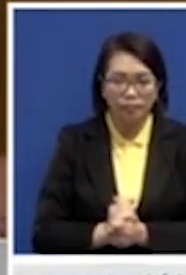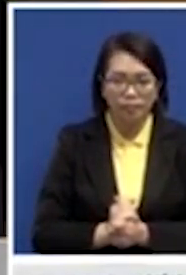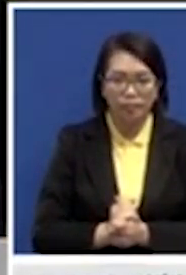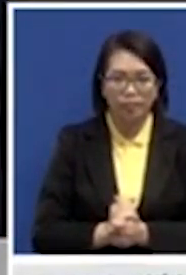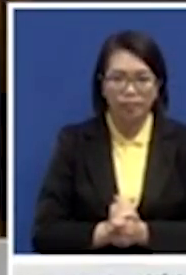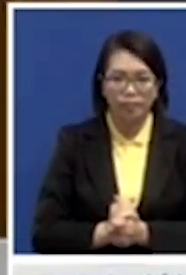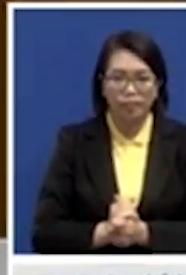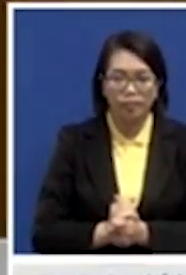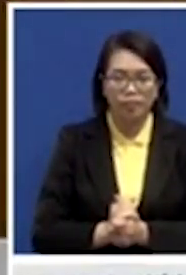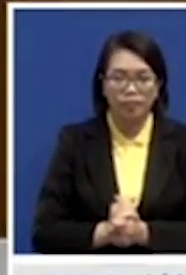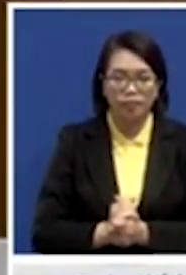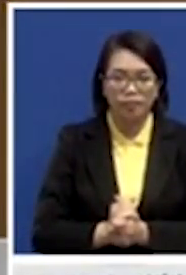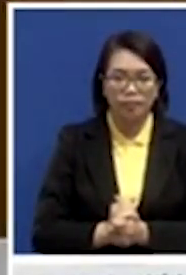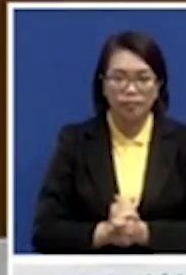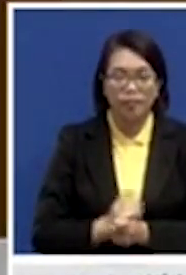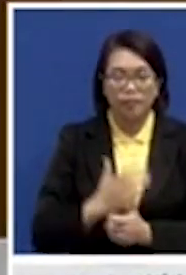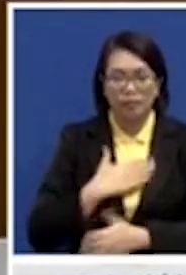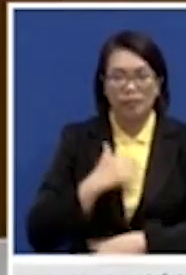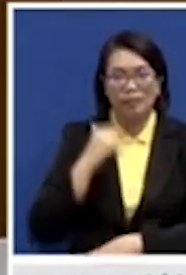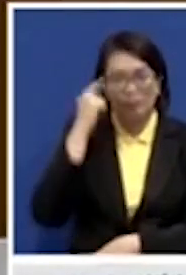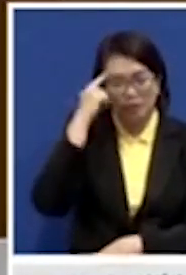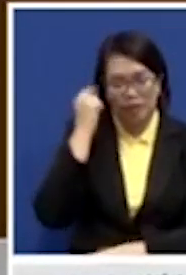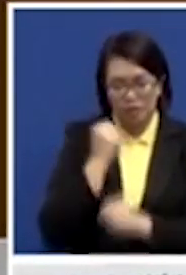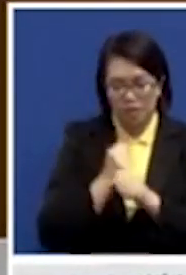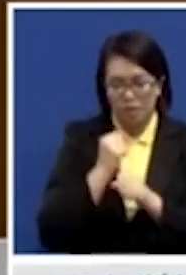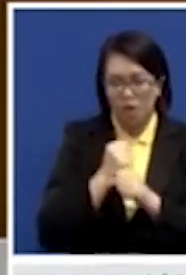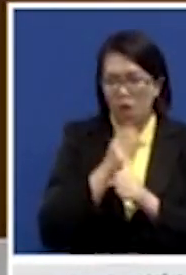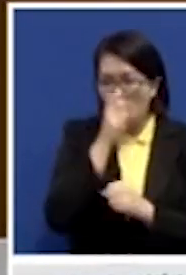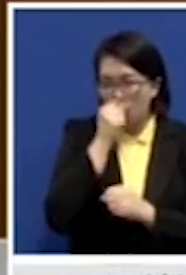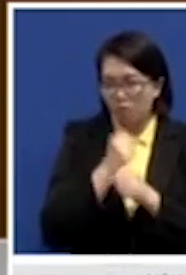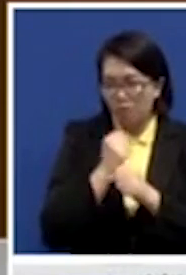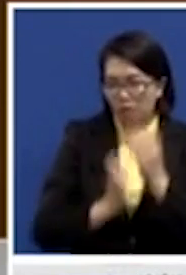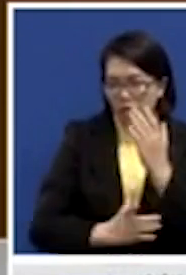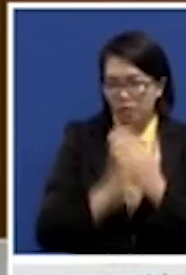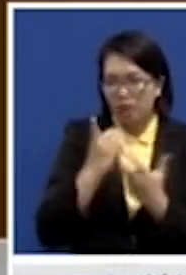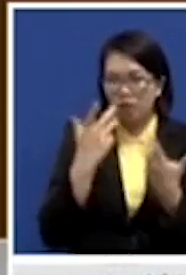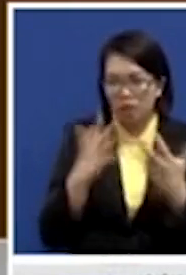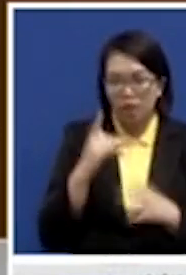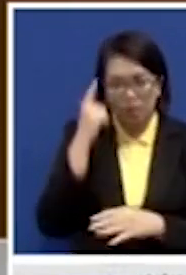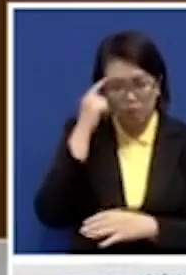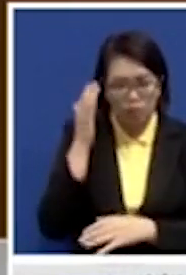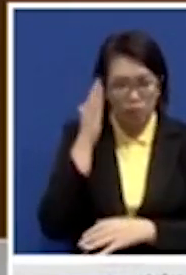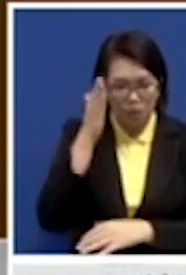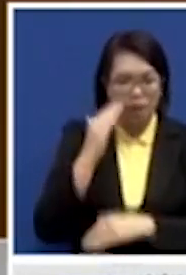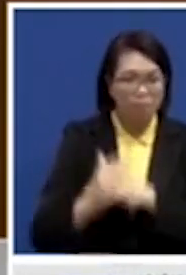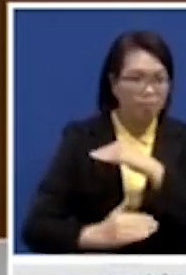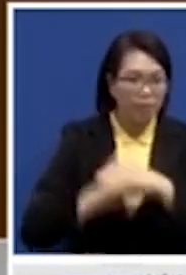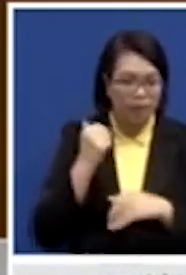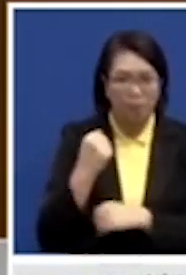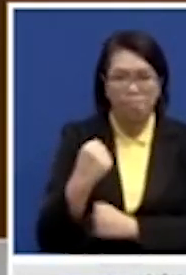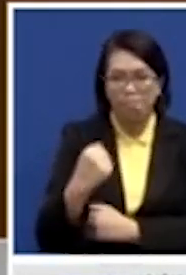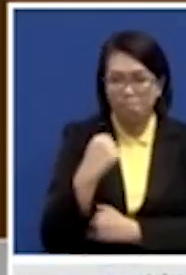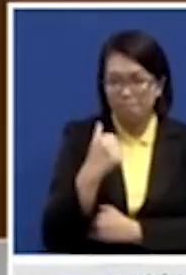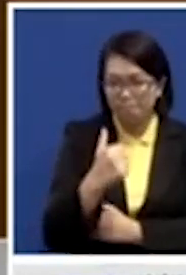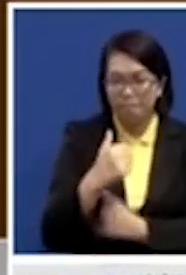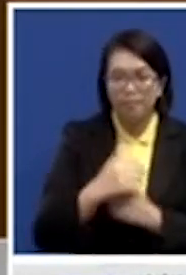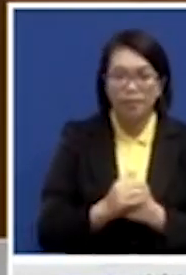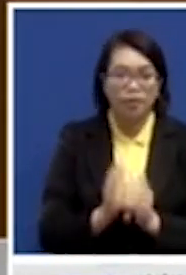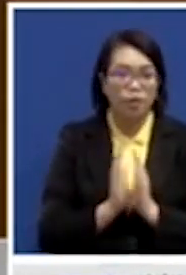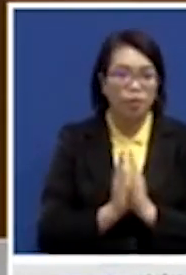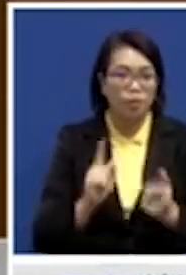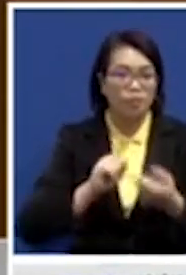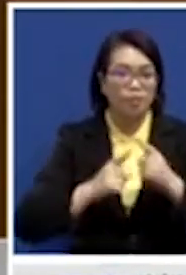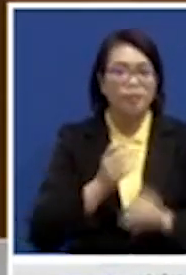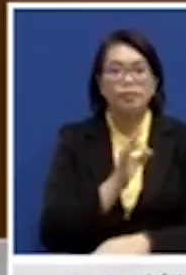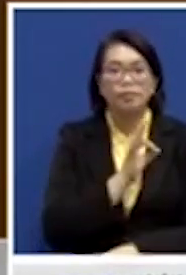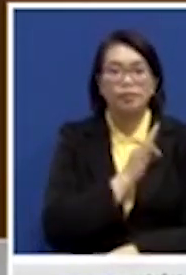เพียงสัปดาห์เดียวเนี่ยมีความมั่นใจว่าเราจะทำสิ่งเหล่านี้ให้เกิดขึ้นครับ ก็ขอบพระคุณเพื่อนสมาชิกรั